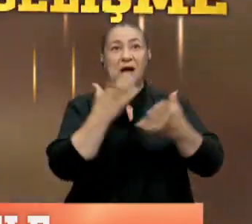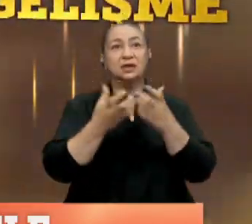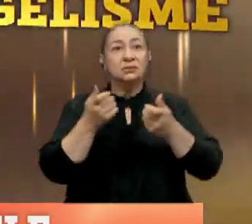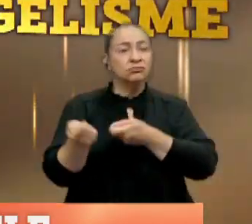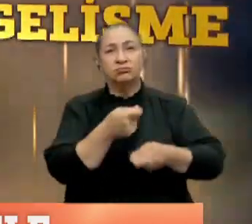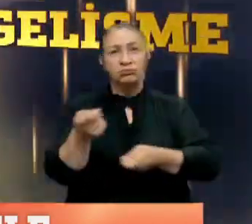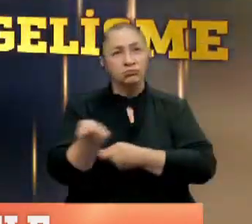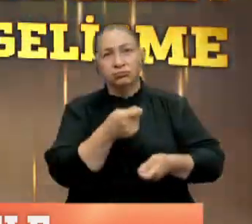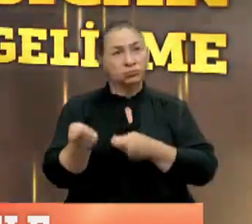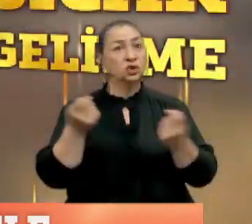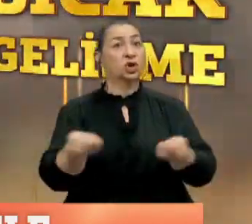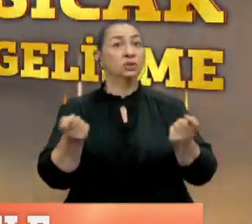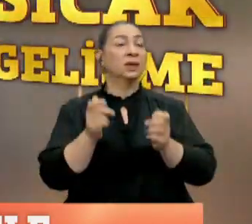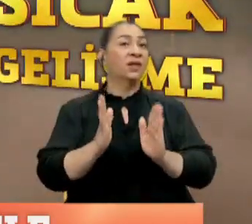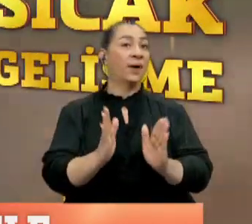sürüyor.